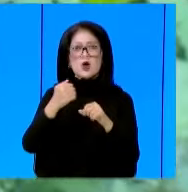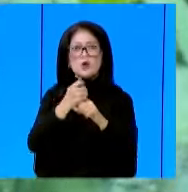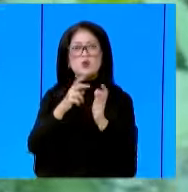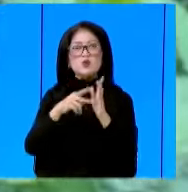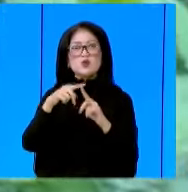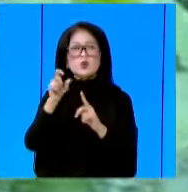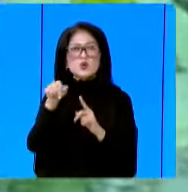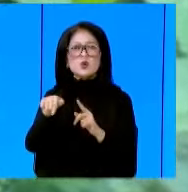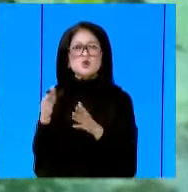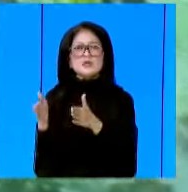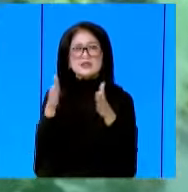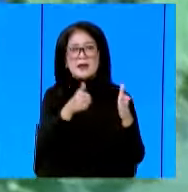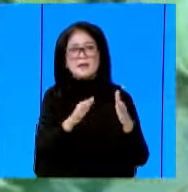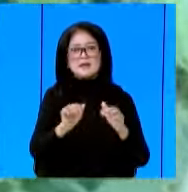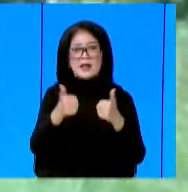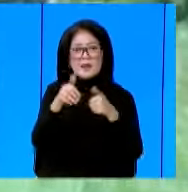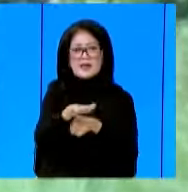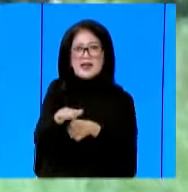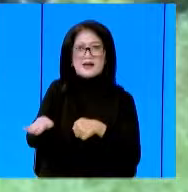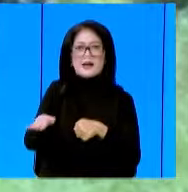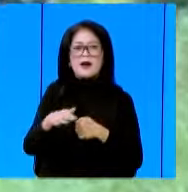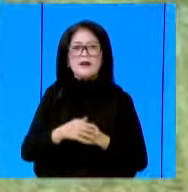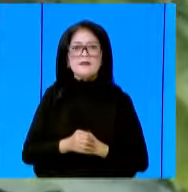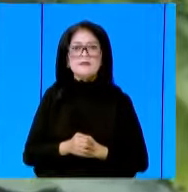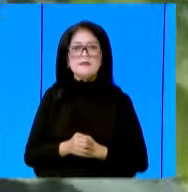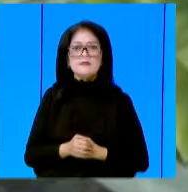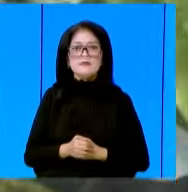dengan mengesampingkan keselamatan sang anak.